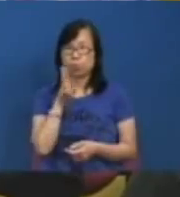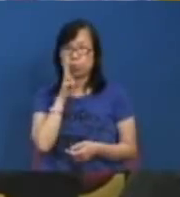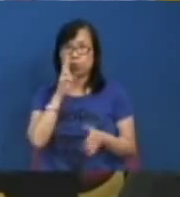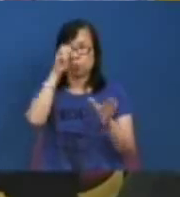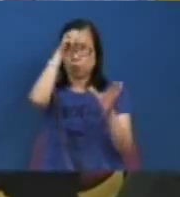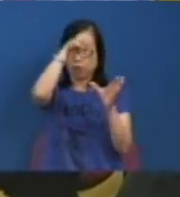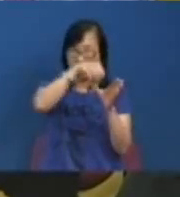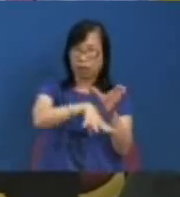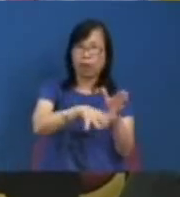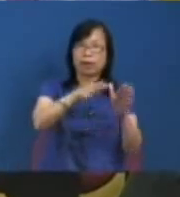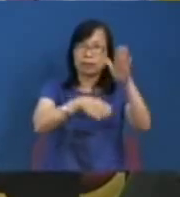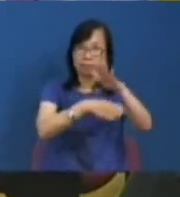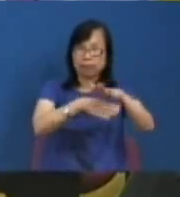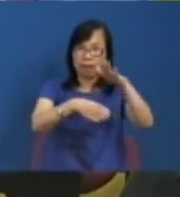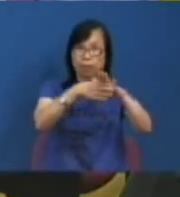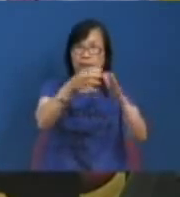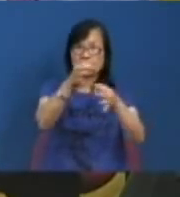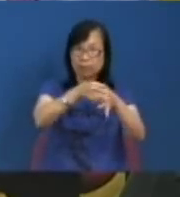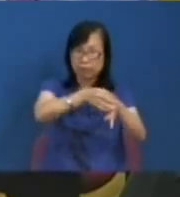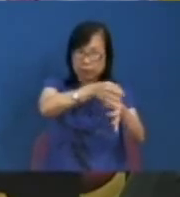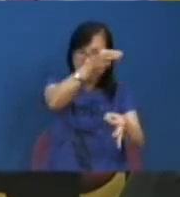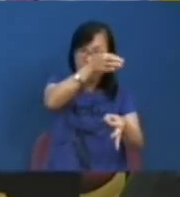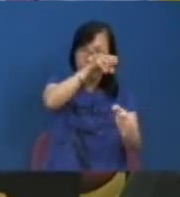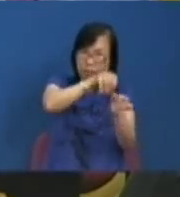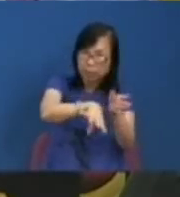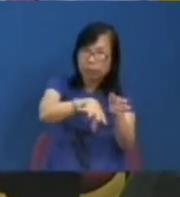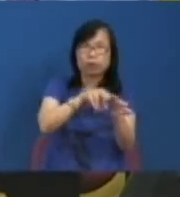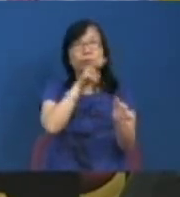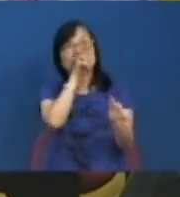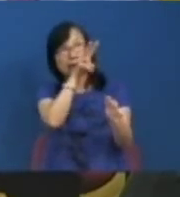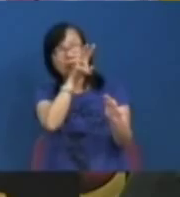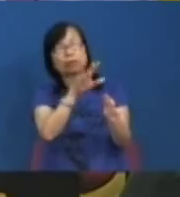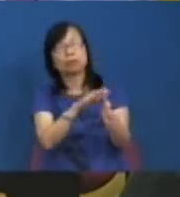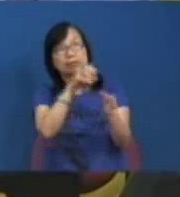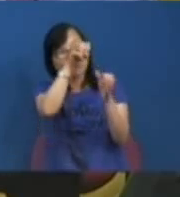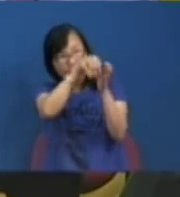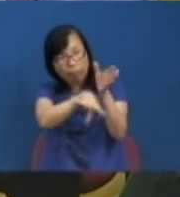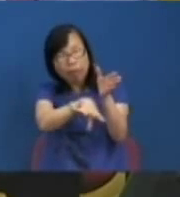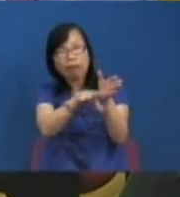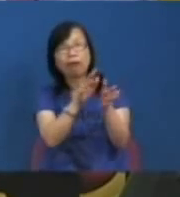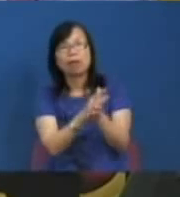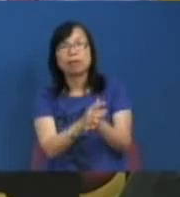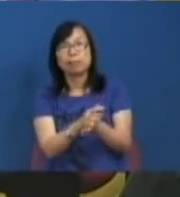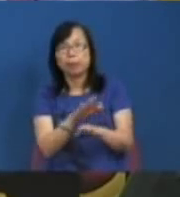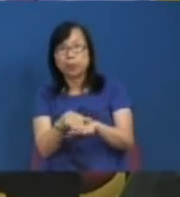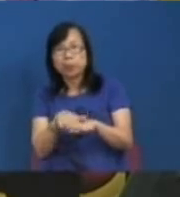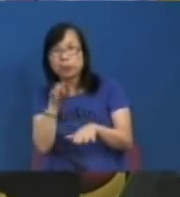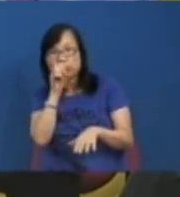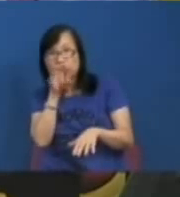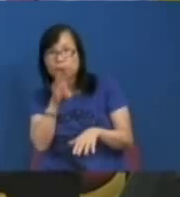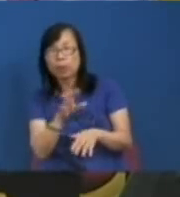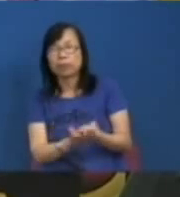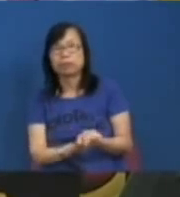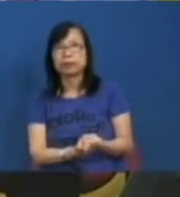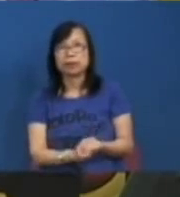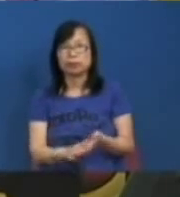係喺由個單位嗰個細喉出嚟而見到佢滲漏咧，一般嚟講咧都係嗰個